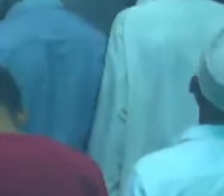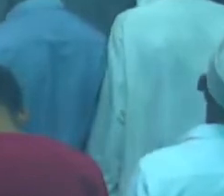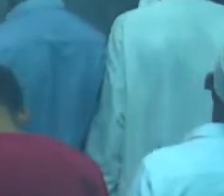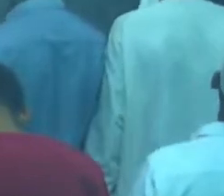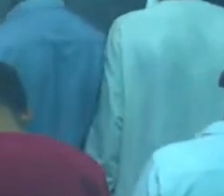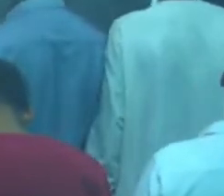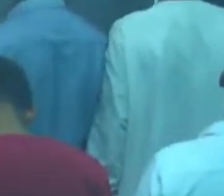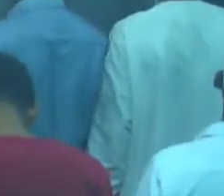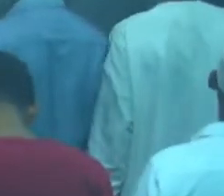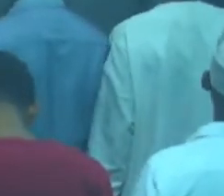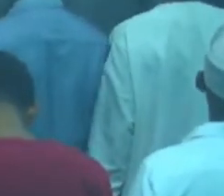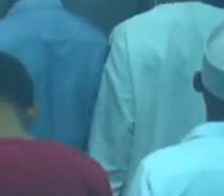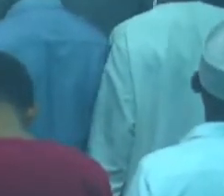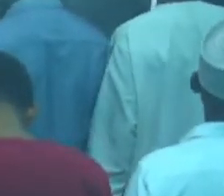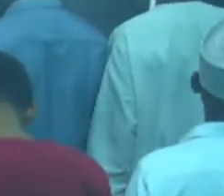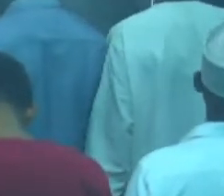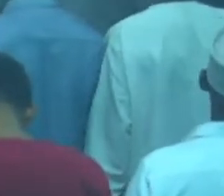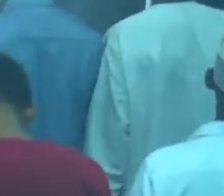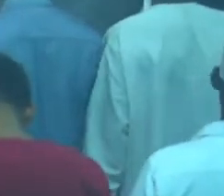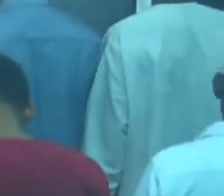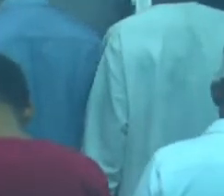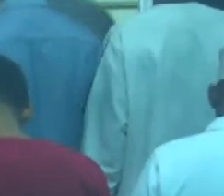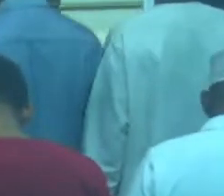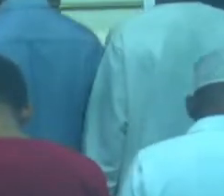لا تختلفوا.